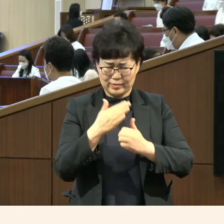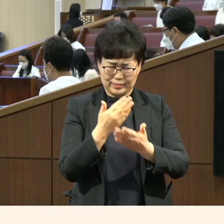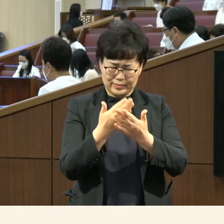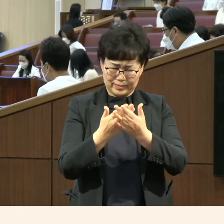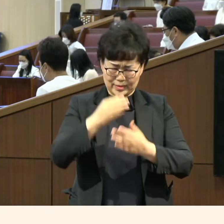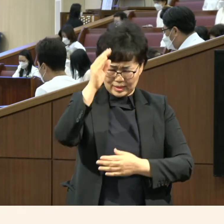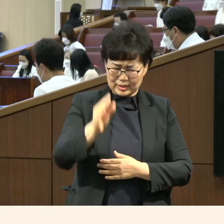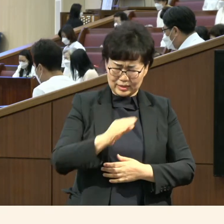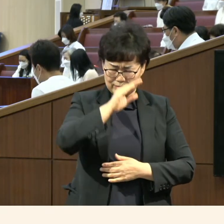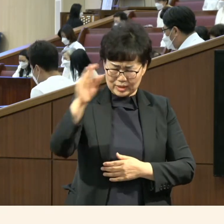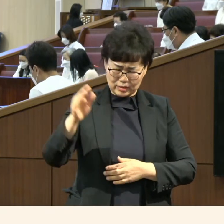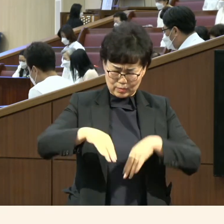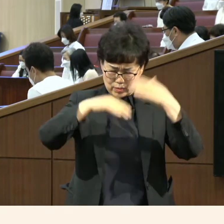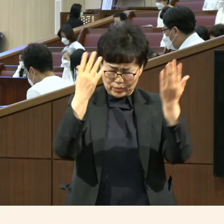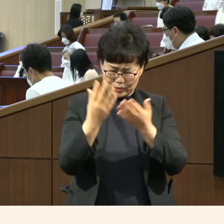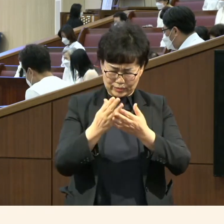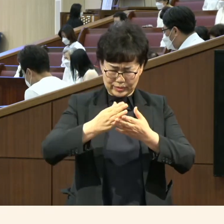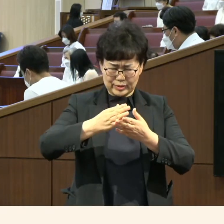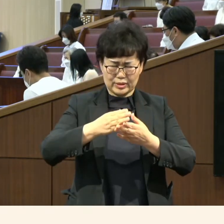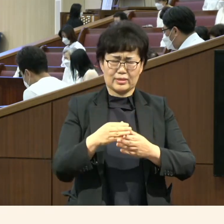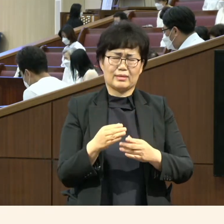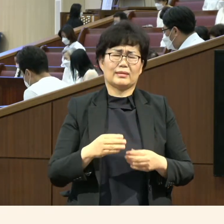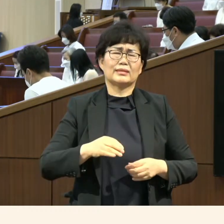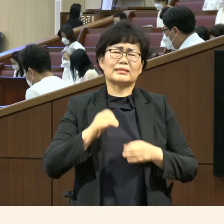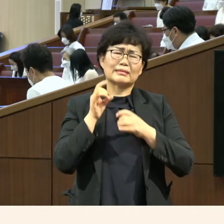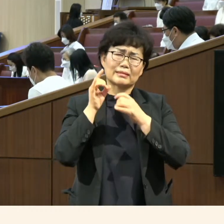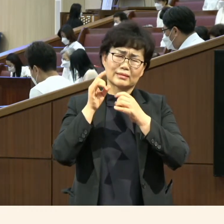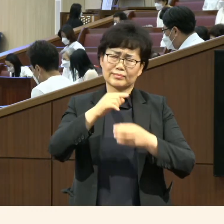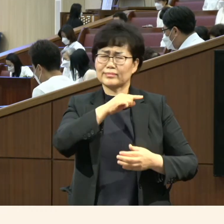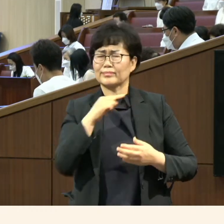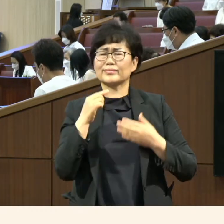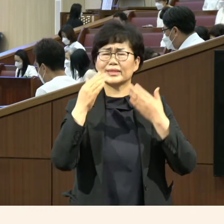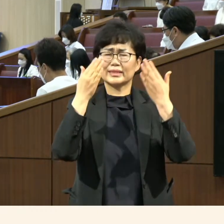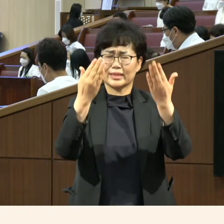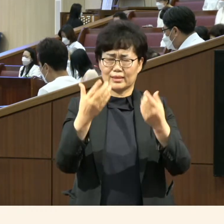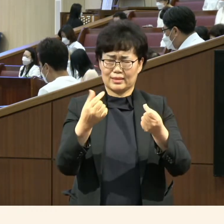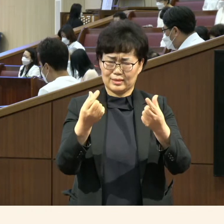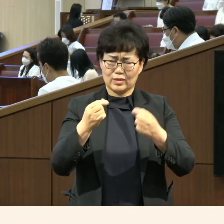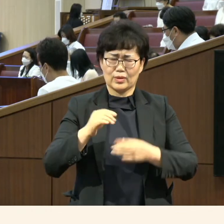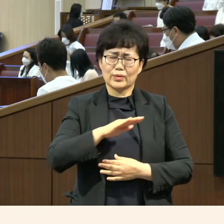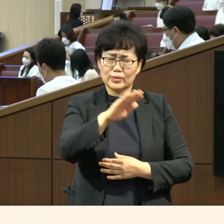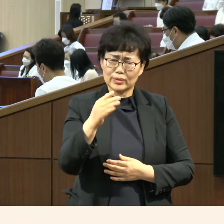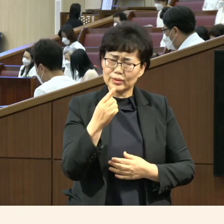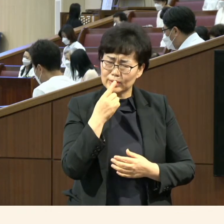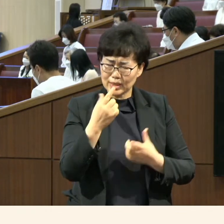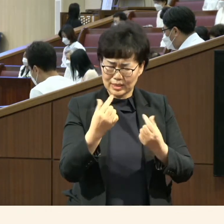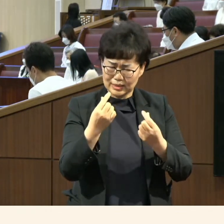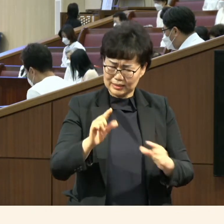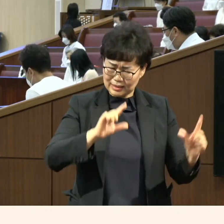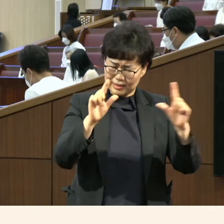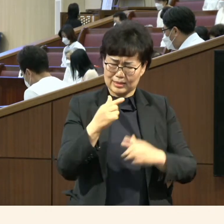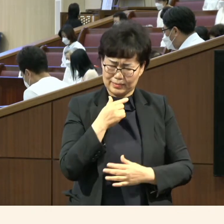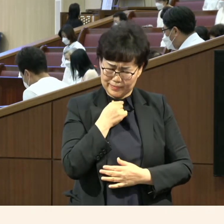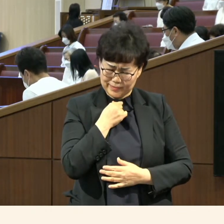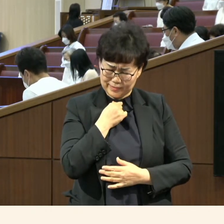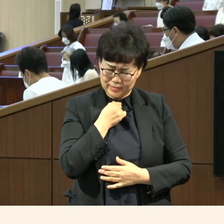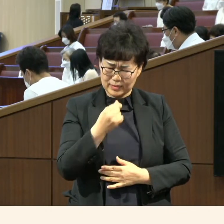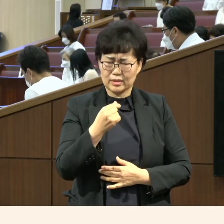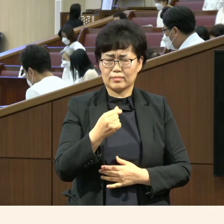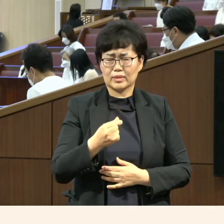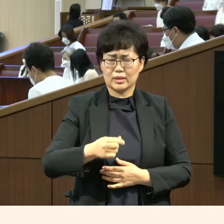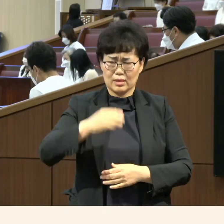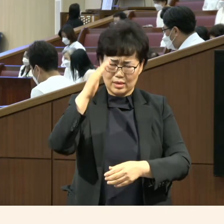모든 것을 쏟으신 것처럼 우리의 삶도 그렇게 살기를 원합니다. 주님, 우리를 하나님의